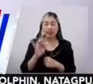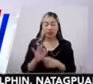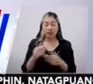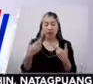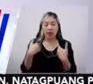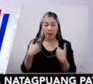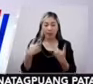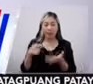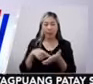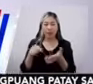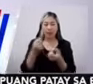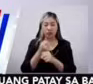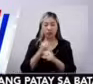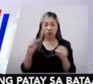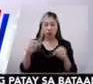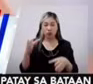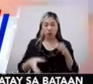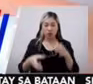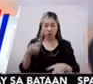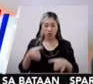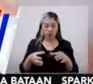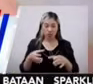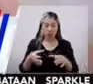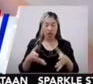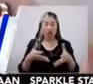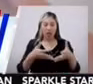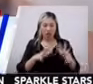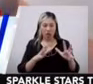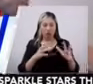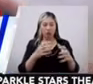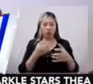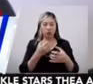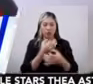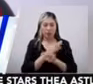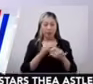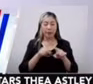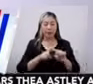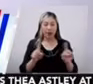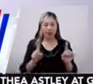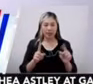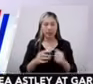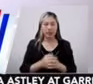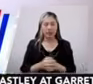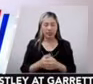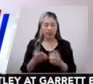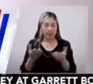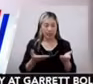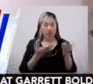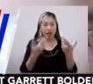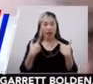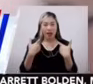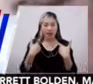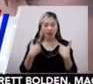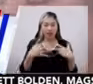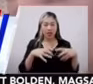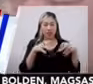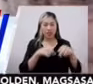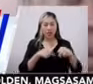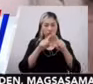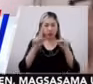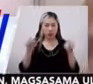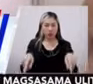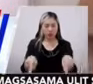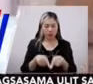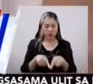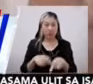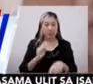sa korte, makakawalan siya ng PNP. Pero agad namang maisisilbi sa kanya ang arrest order ng Senado.